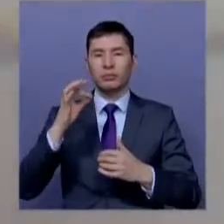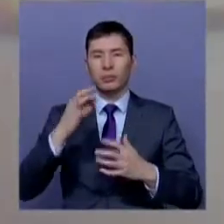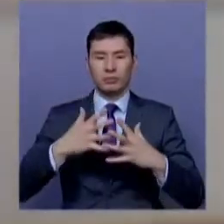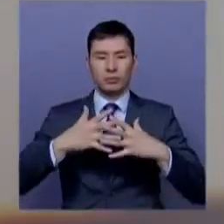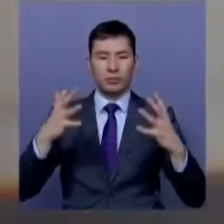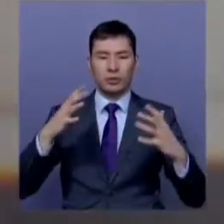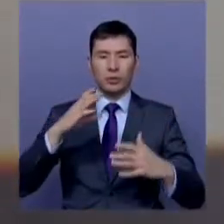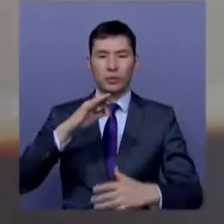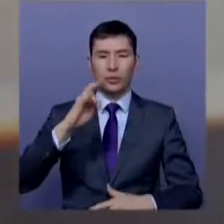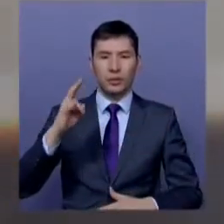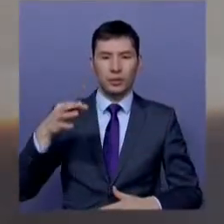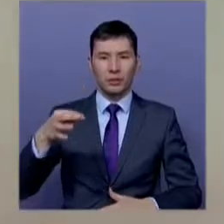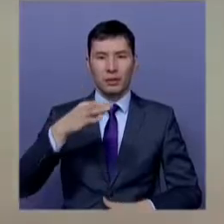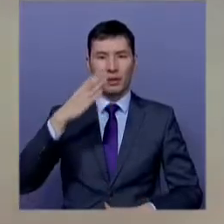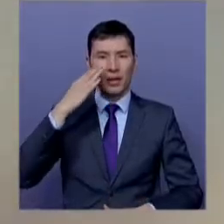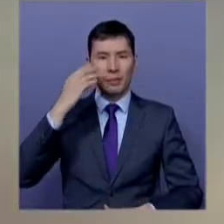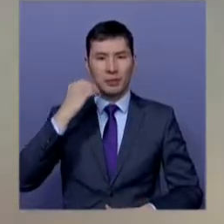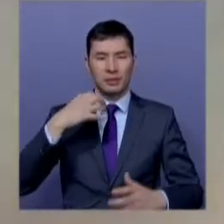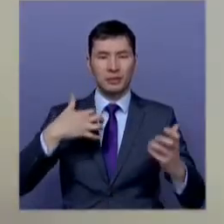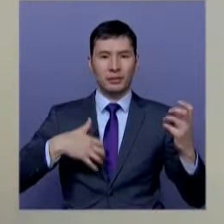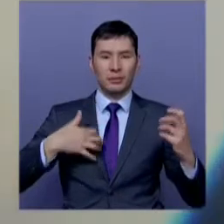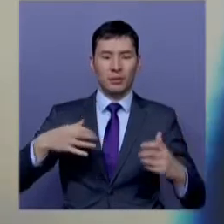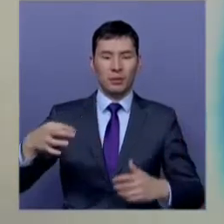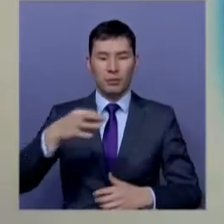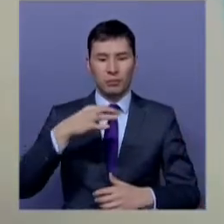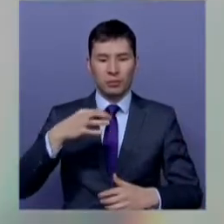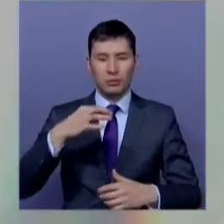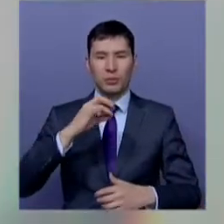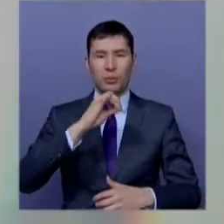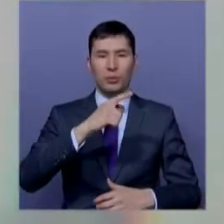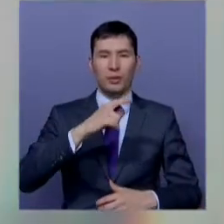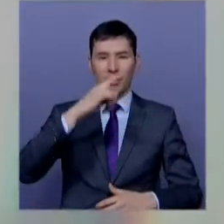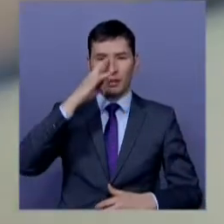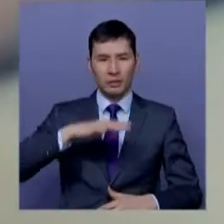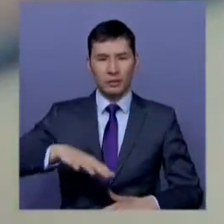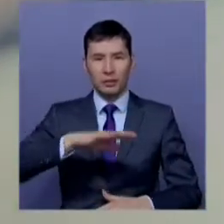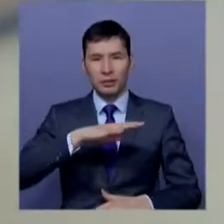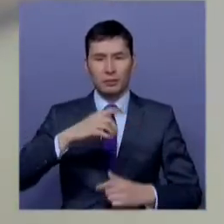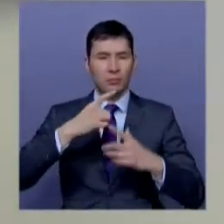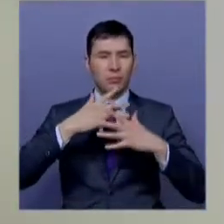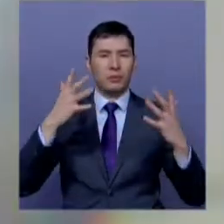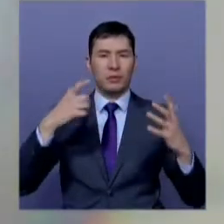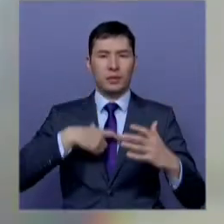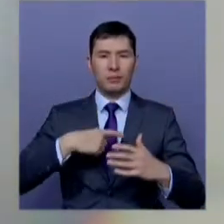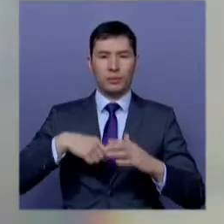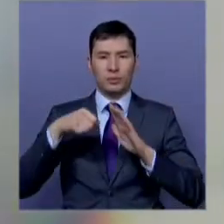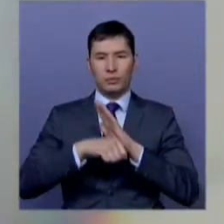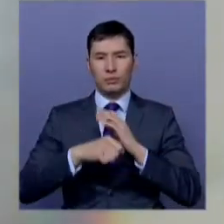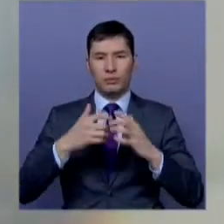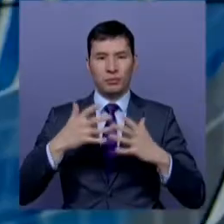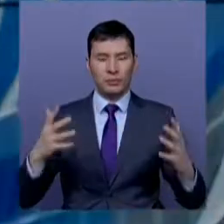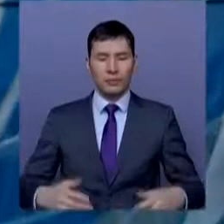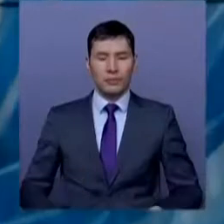Түркістан, Алматы, Жамбыл және Шығыс Қазақстан облыстары көш бастап тұр. Наскен Еркін, Рамина Мырзалимова, Нұржан Оразбеков, Алматы